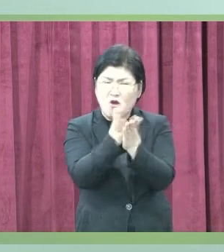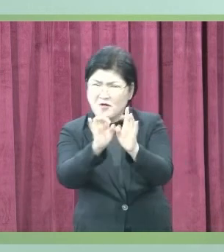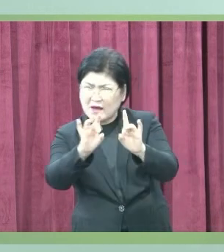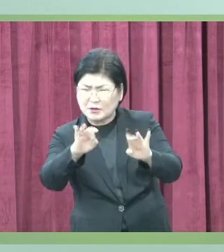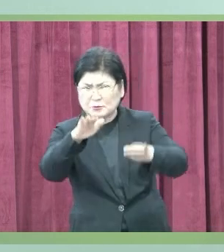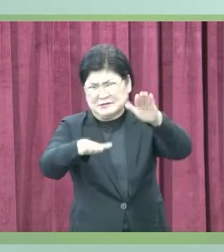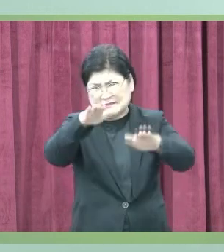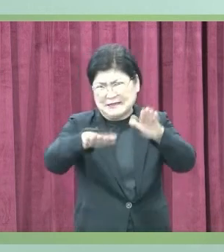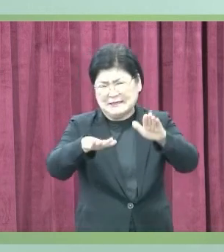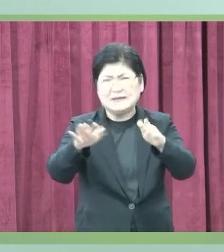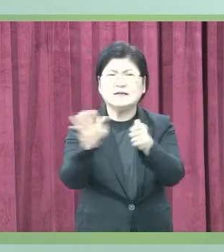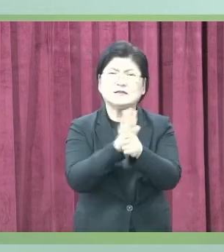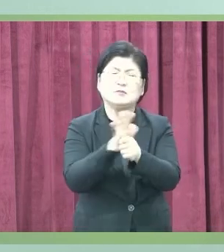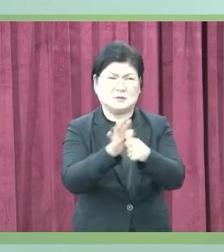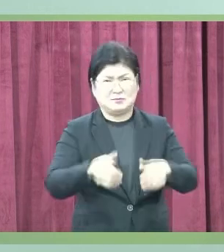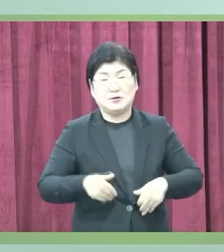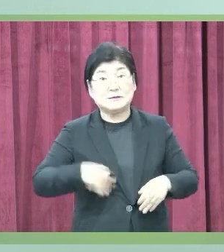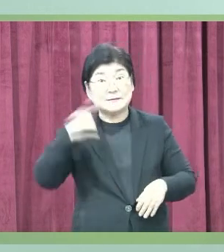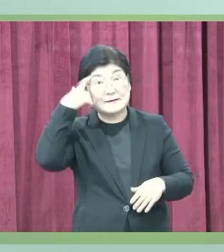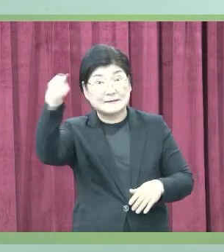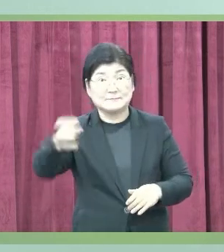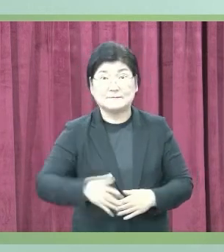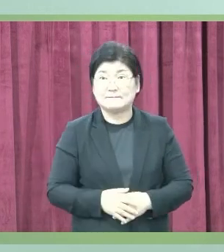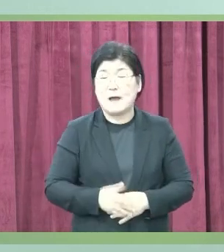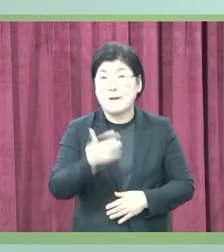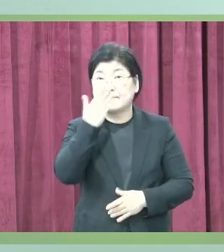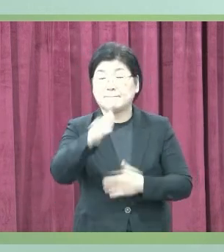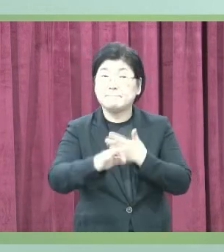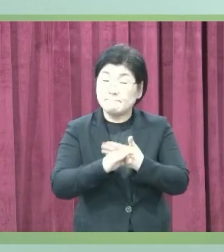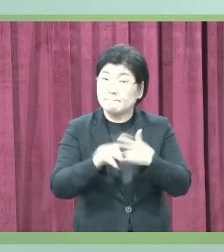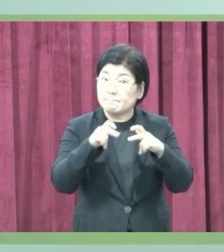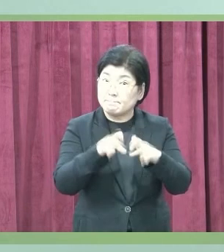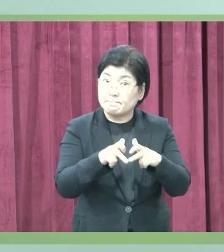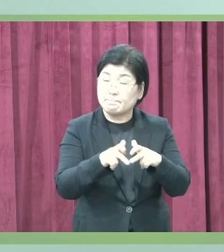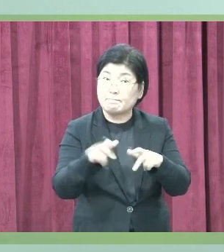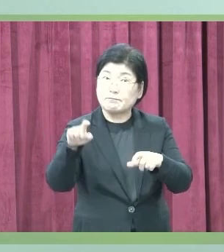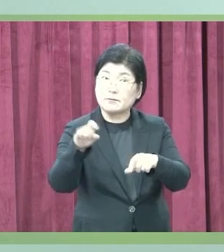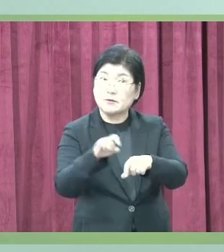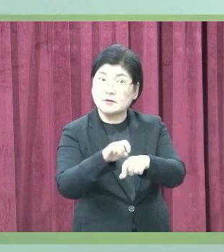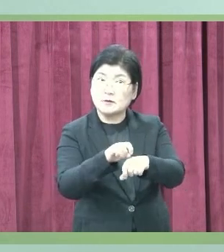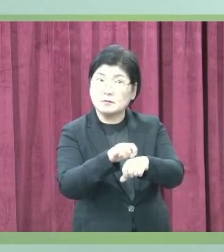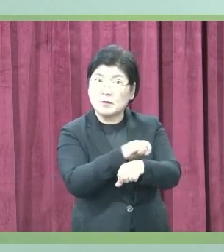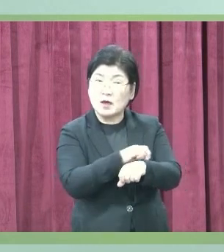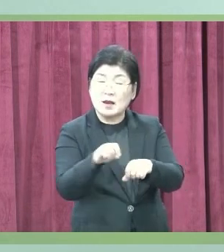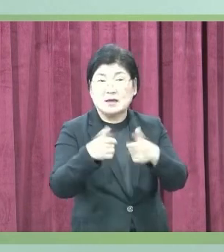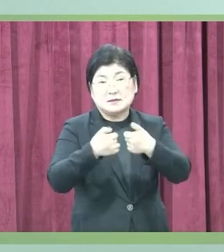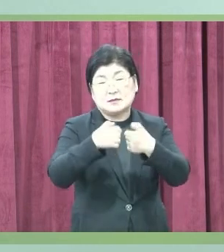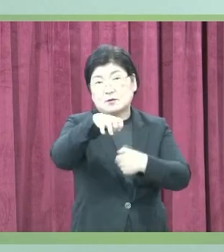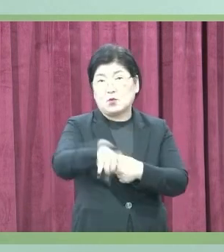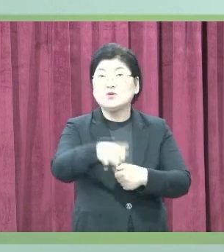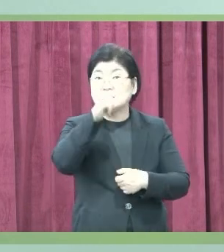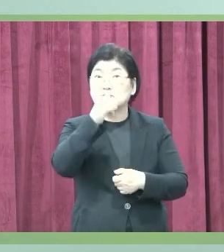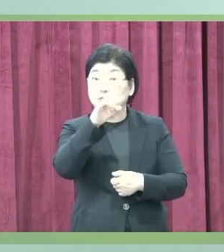차별화된 부분으로 제공을 하는 것이 필요하다고 생각합니다. 가능하다면 장애인에서는 별도 이런 전문 상담 창구가 있었으면